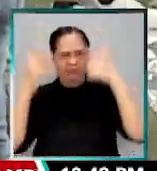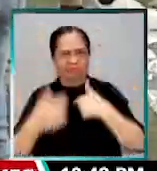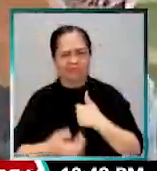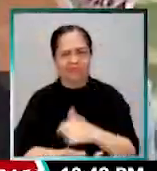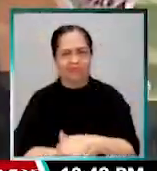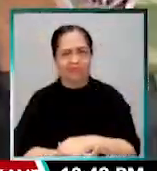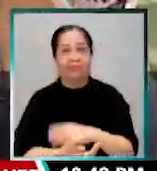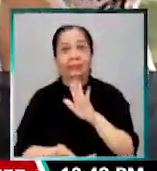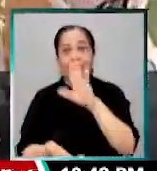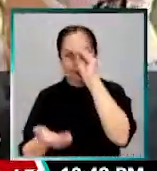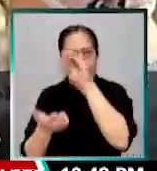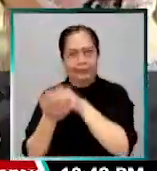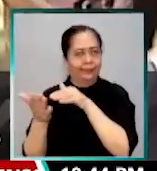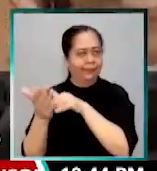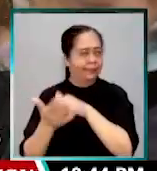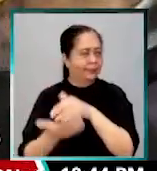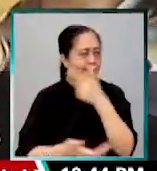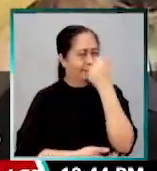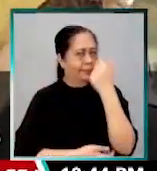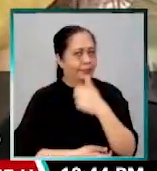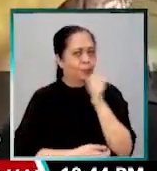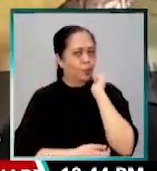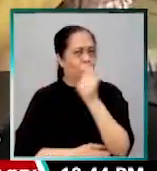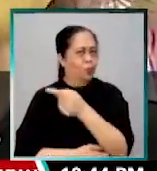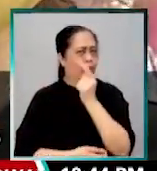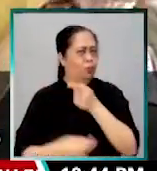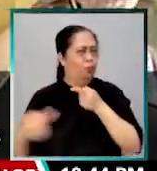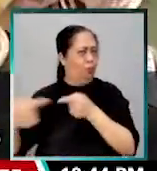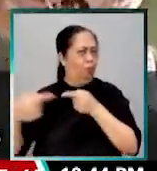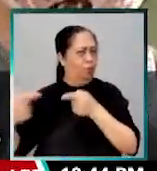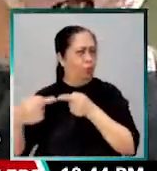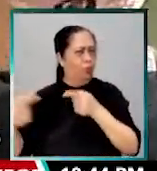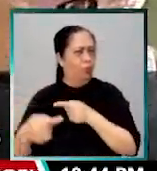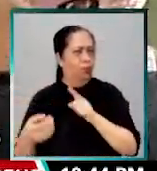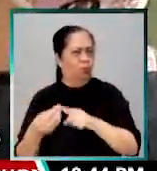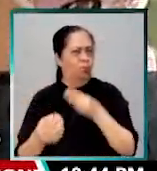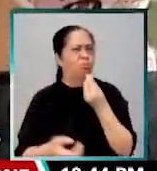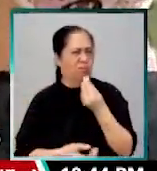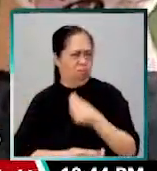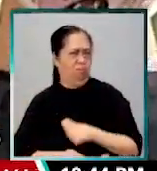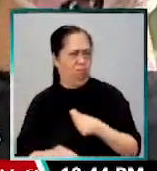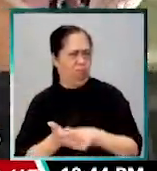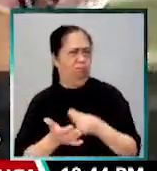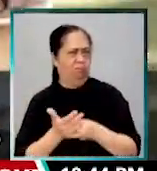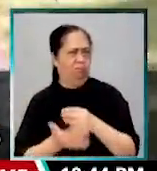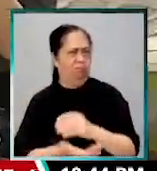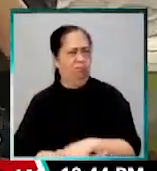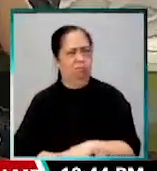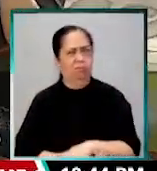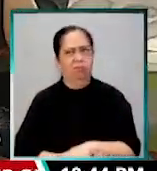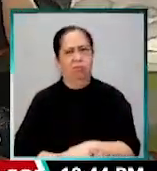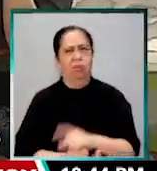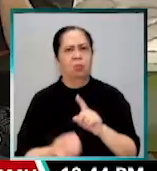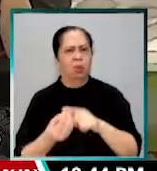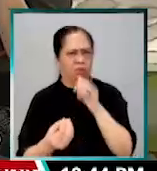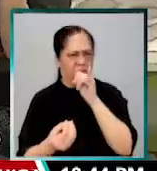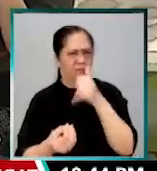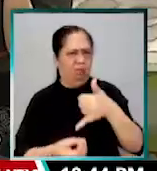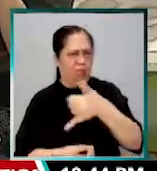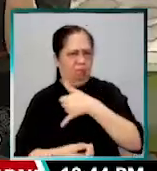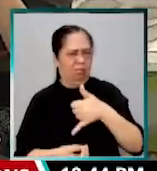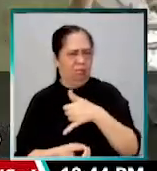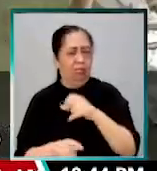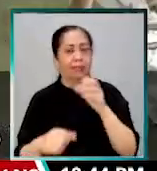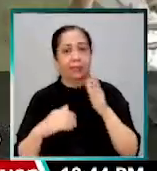asawa ko. Kasi po ano, lagi kami nag-aaway dahil sa pera. Tsaka sa alak po. Kaya imbes